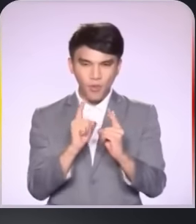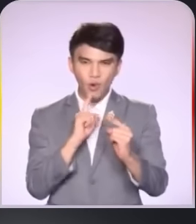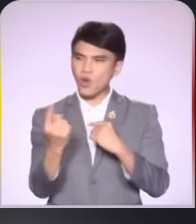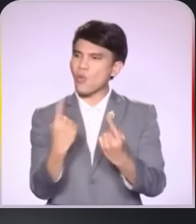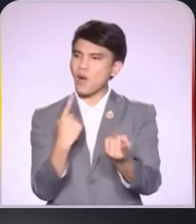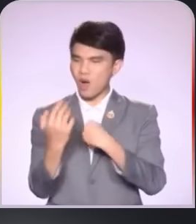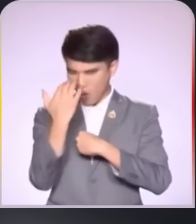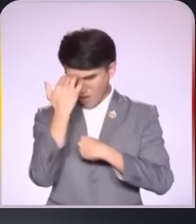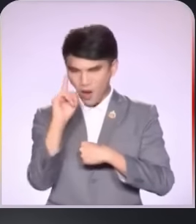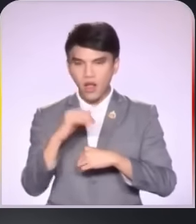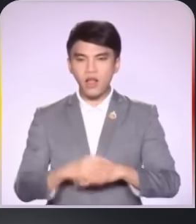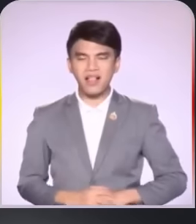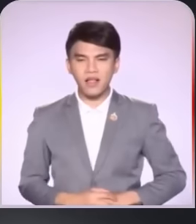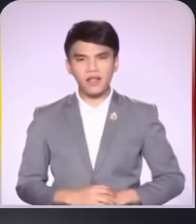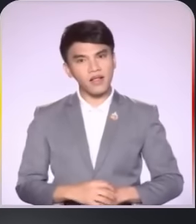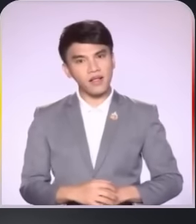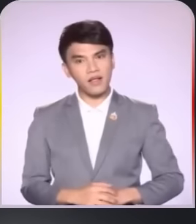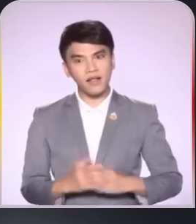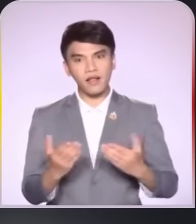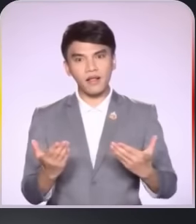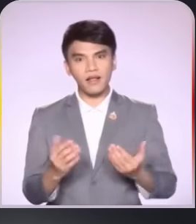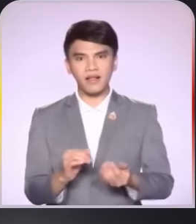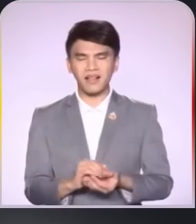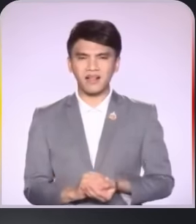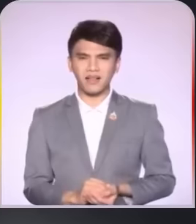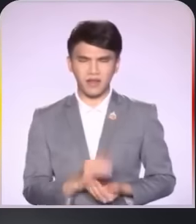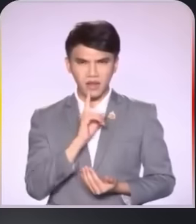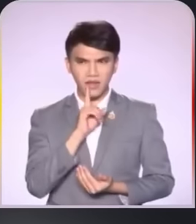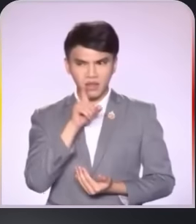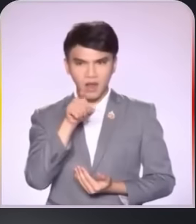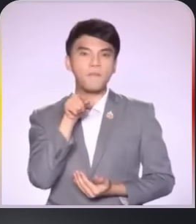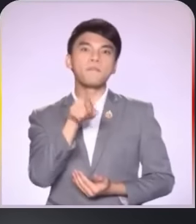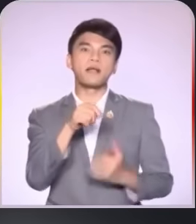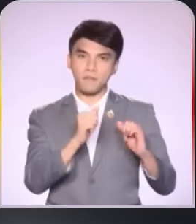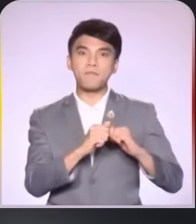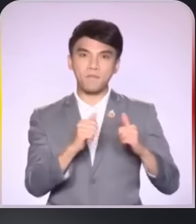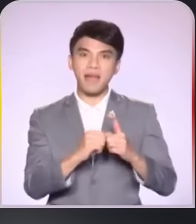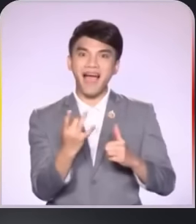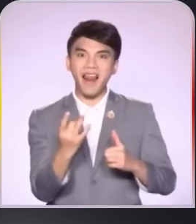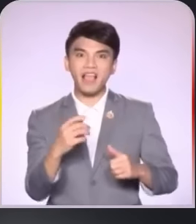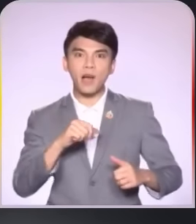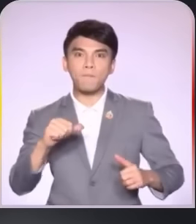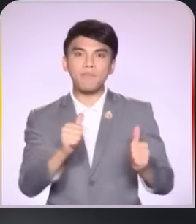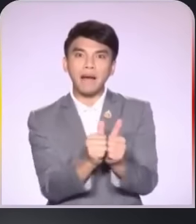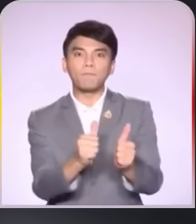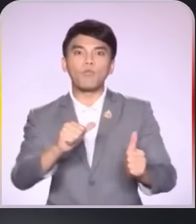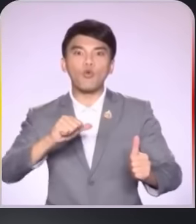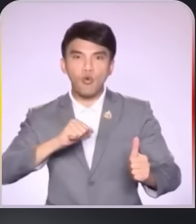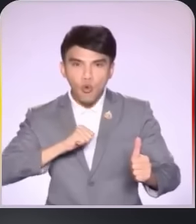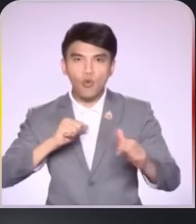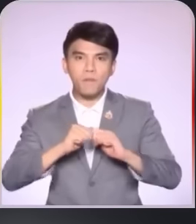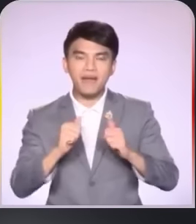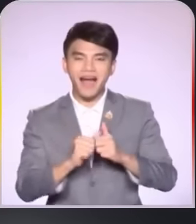ตนทำไ ม เมื่อตนไปถึงปั๊บเขาก็ถามว่ามึงมีปัญหาอะไรกับกูเหร ออ